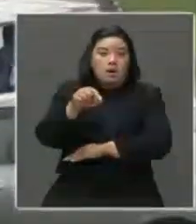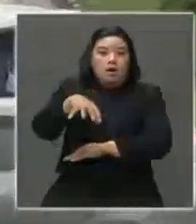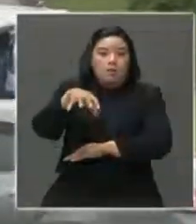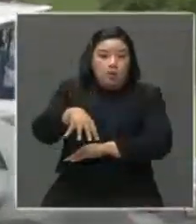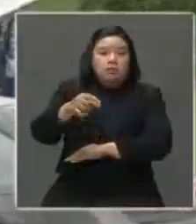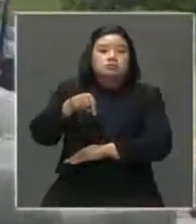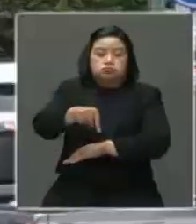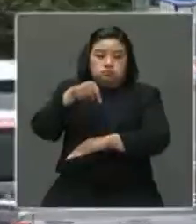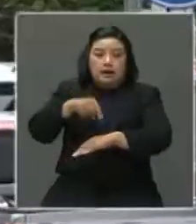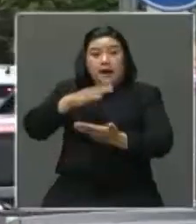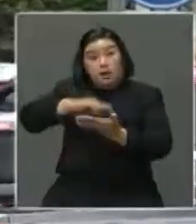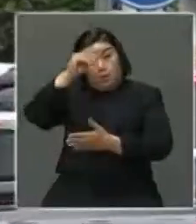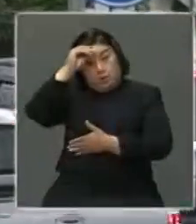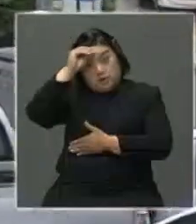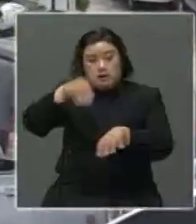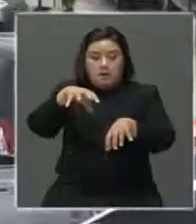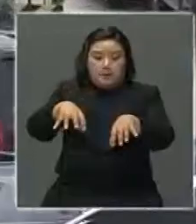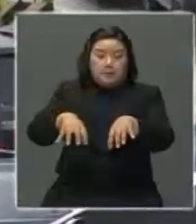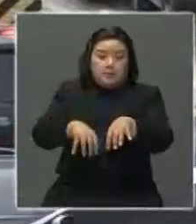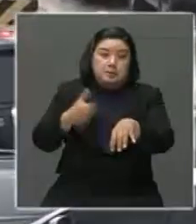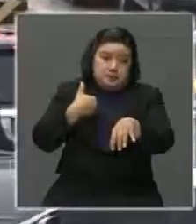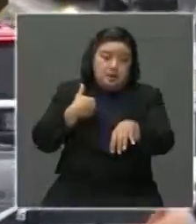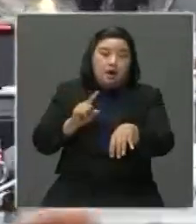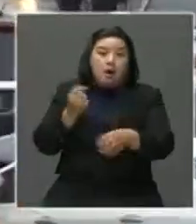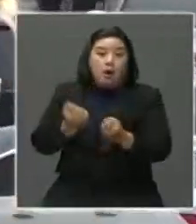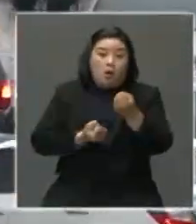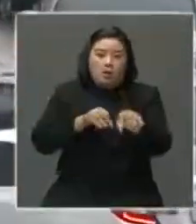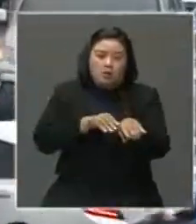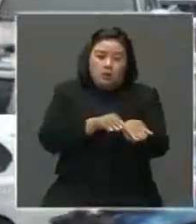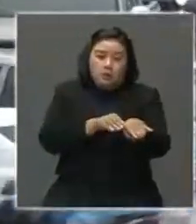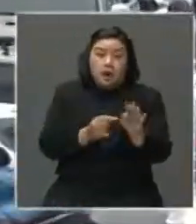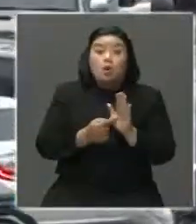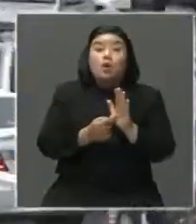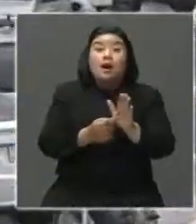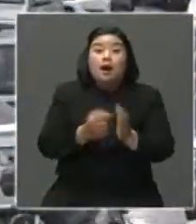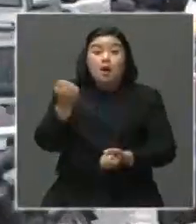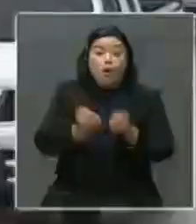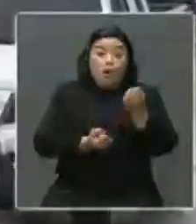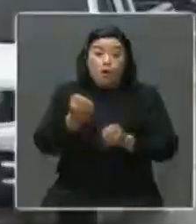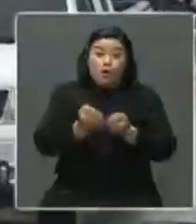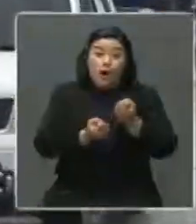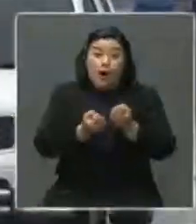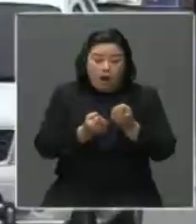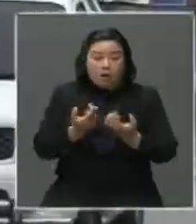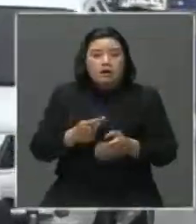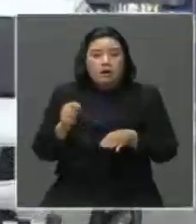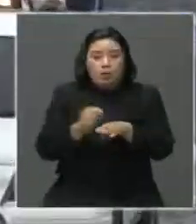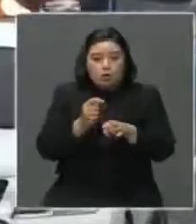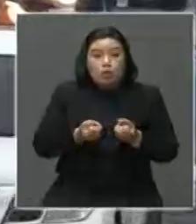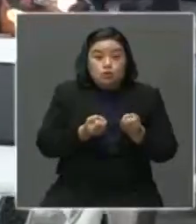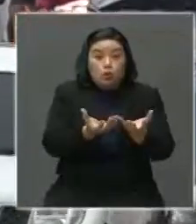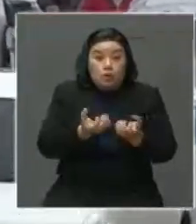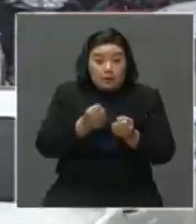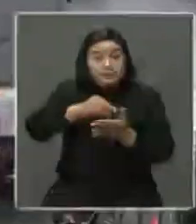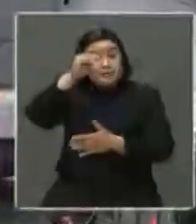แห่งติดกันบางจังหวะเนี่ยเคลื่อนตัวไม่ได้เลยค่ะอย่างรถรับส่งนักเรียนเนี่ยจอดเลยแล้วน้องๆต้องลงจากร